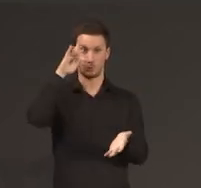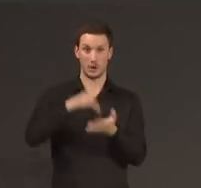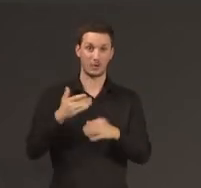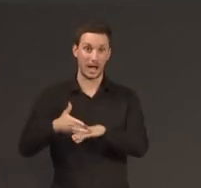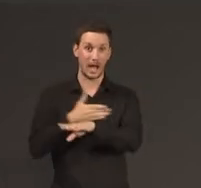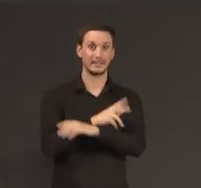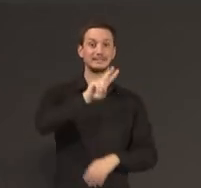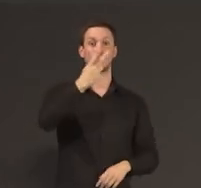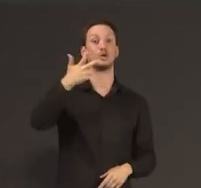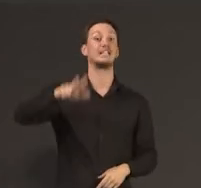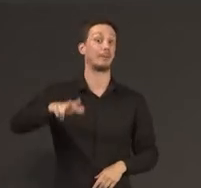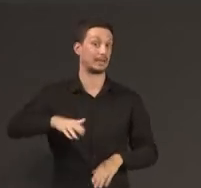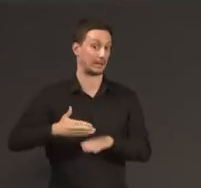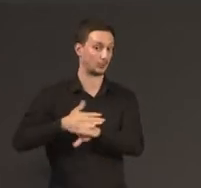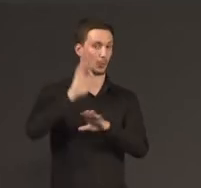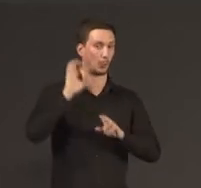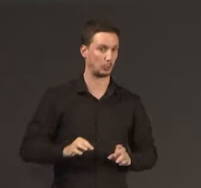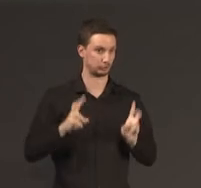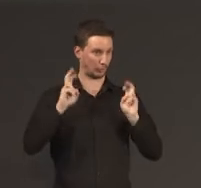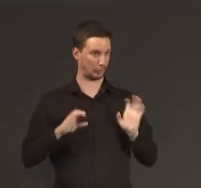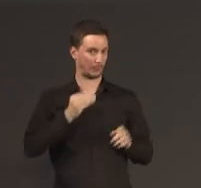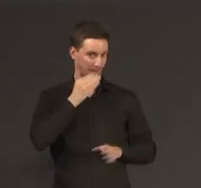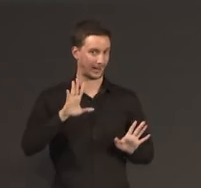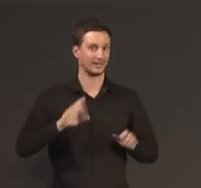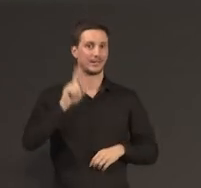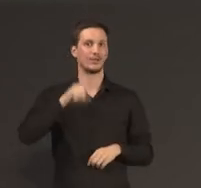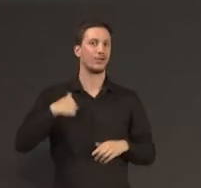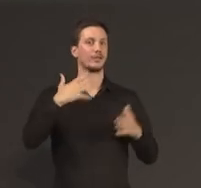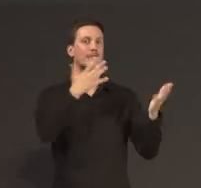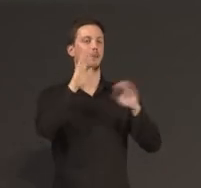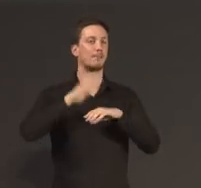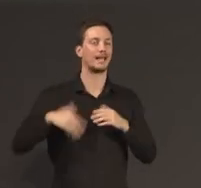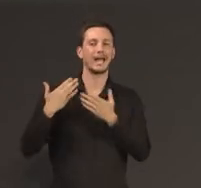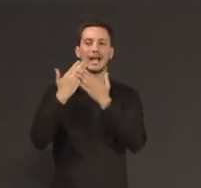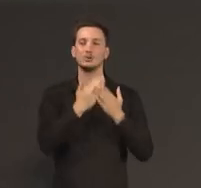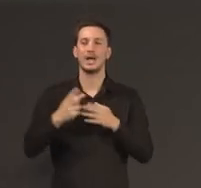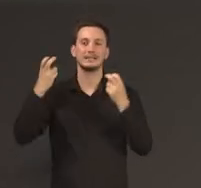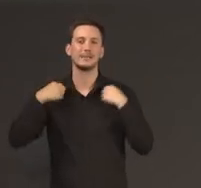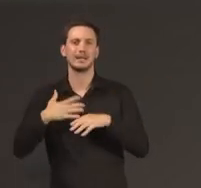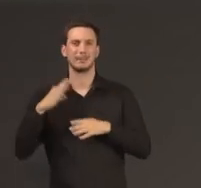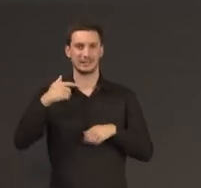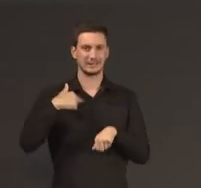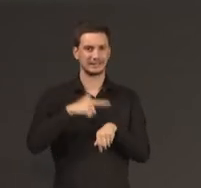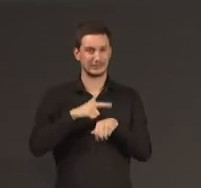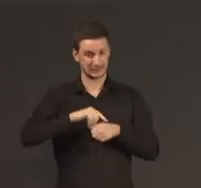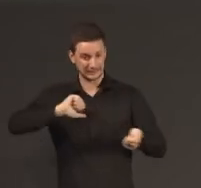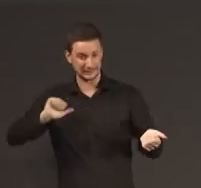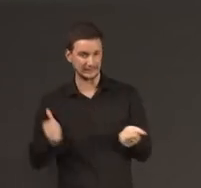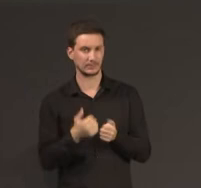final del segon trimestre. Al principi, molts celebraven poder tenir més dies per estudiar els exàmens, però en poc temps ens va obligar a adaptar-nos a una nova